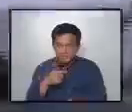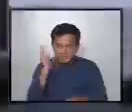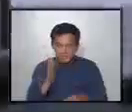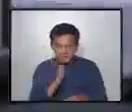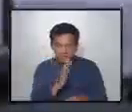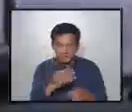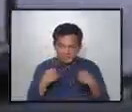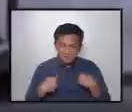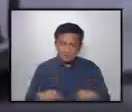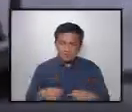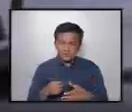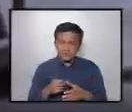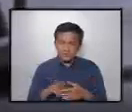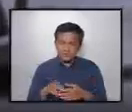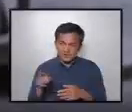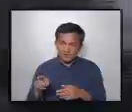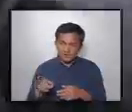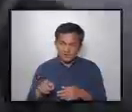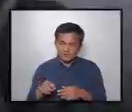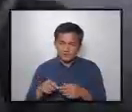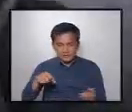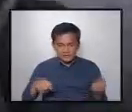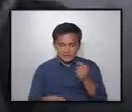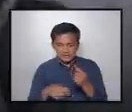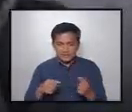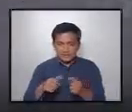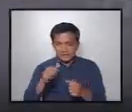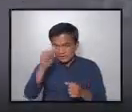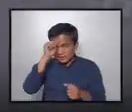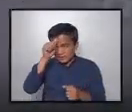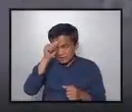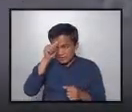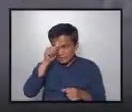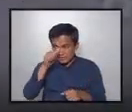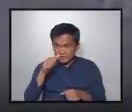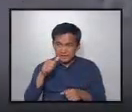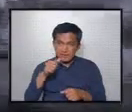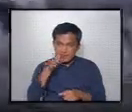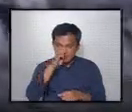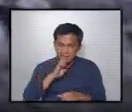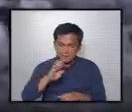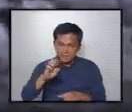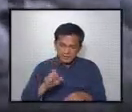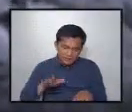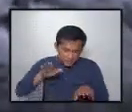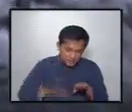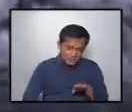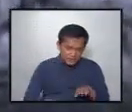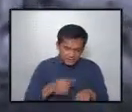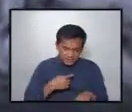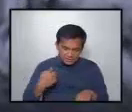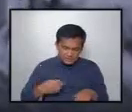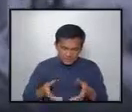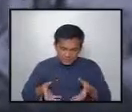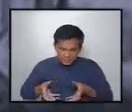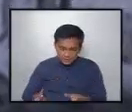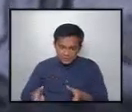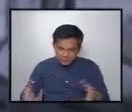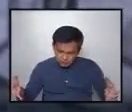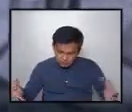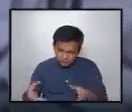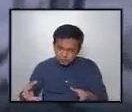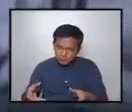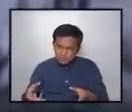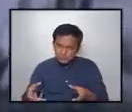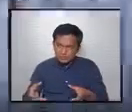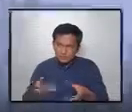ang katawan o kaya ito, guillotine. Sa India, paaapakan ka sa elepante. Sa China, ikakabaong ka sa masikip na kahon hanggang